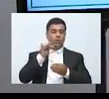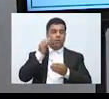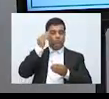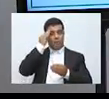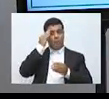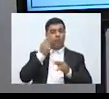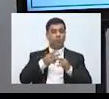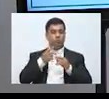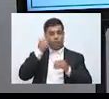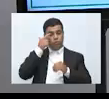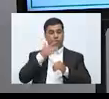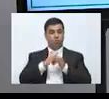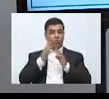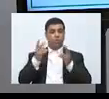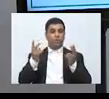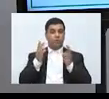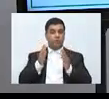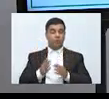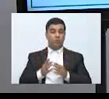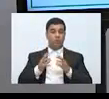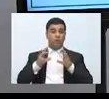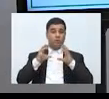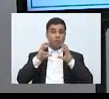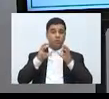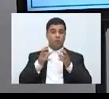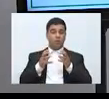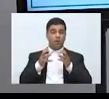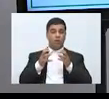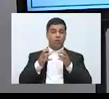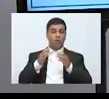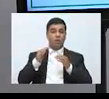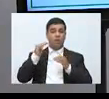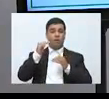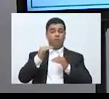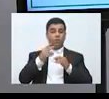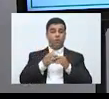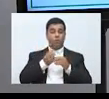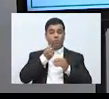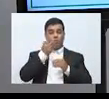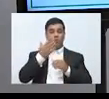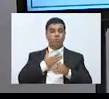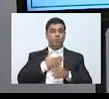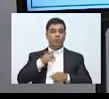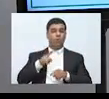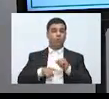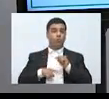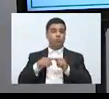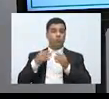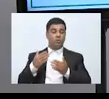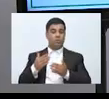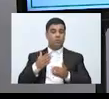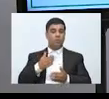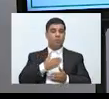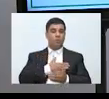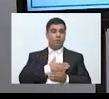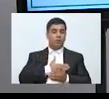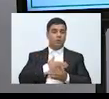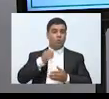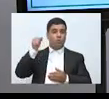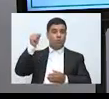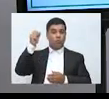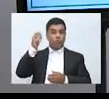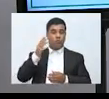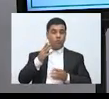kerak bo'ladi. Jahon ayvonida gullagan yurtim. Bag'ringda